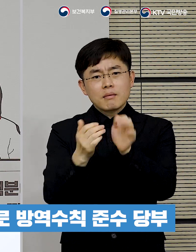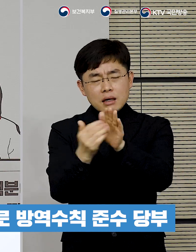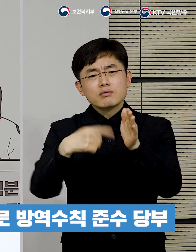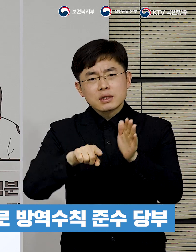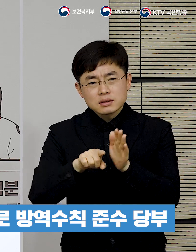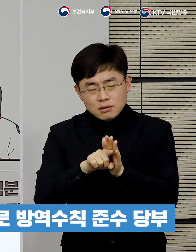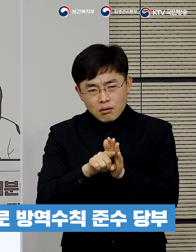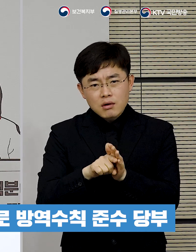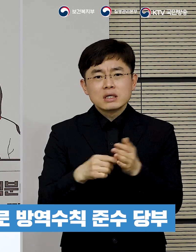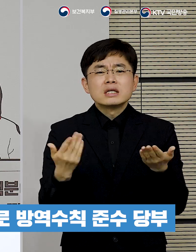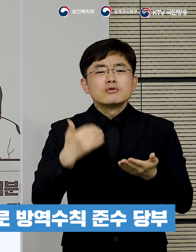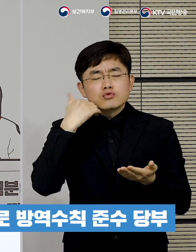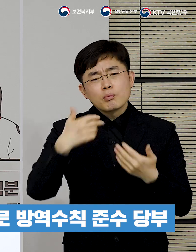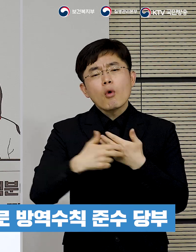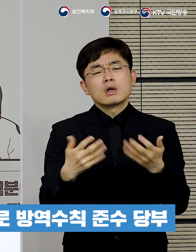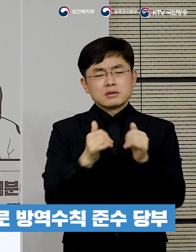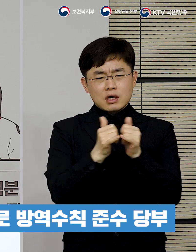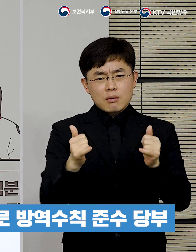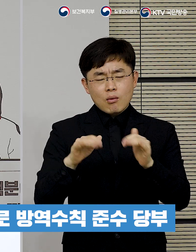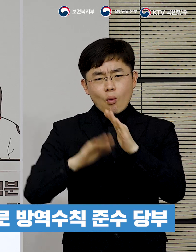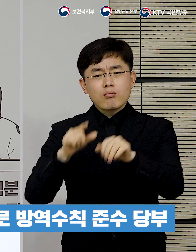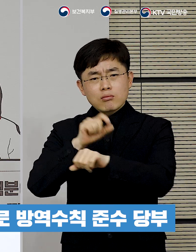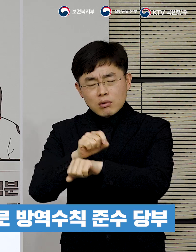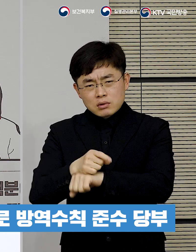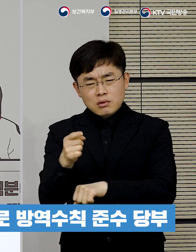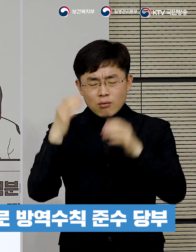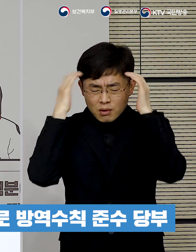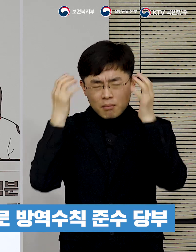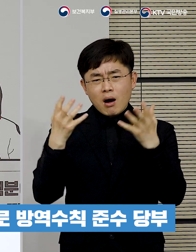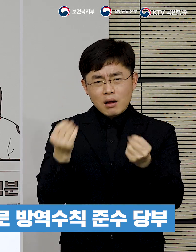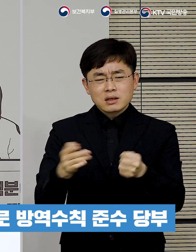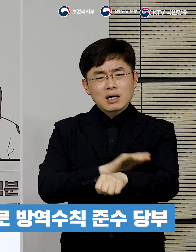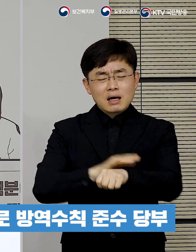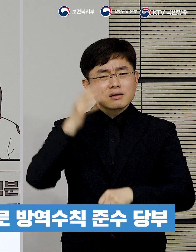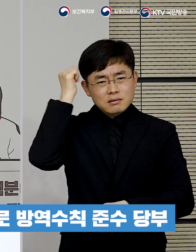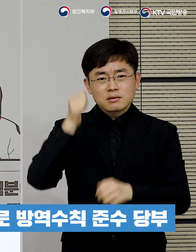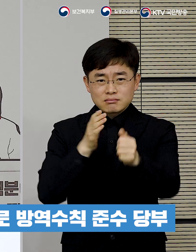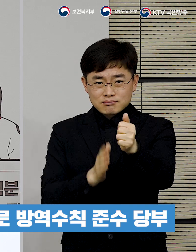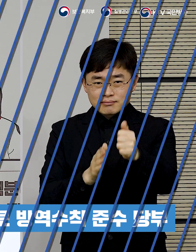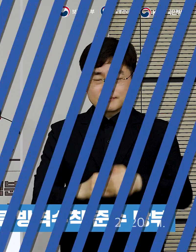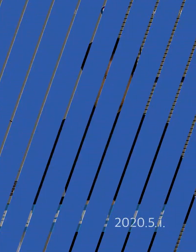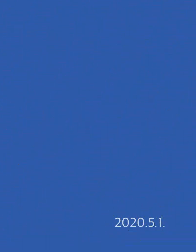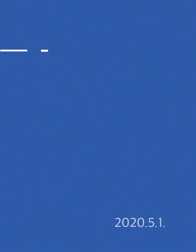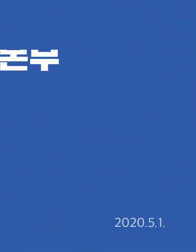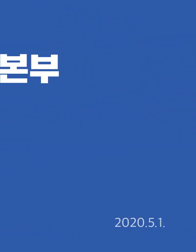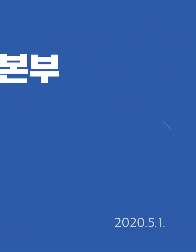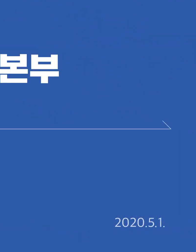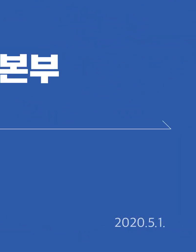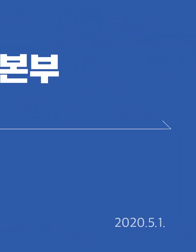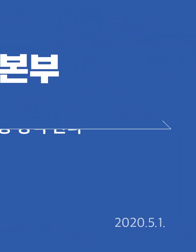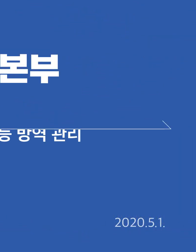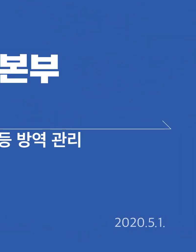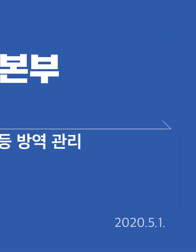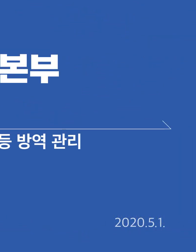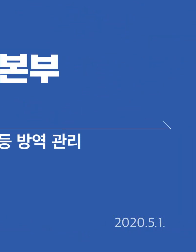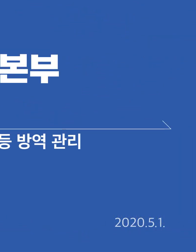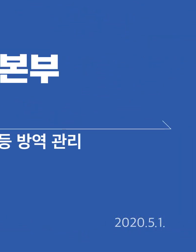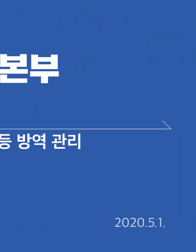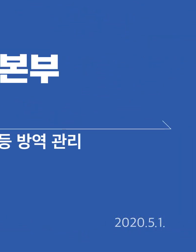다해 노력할 의료진과 현장 종사자, 공무원들의 노고를 기억해 주시기 바랍니다.